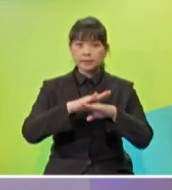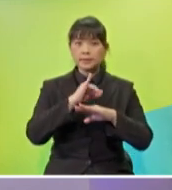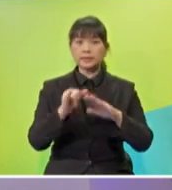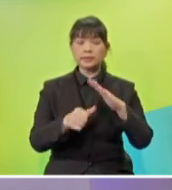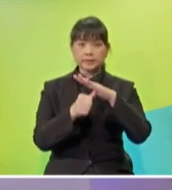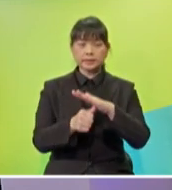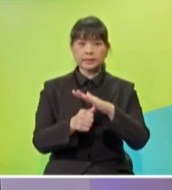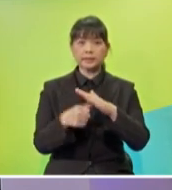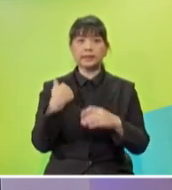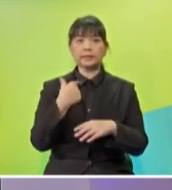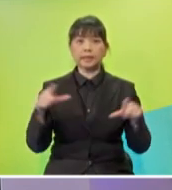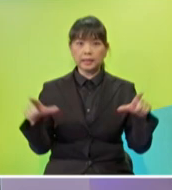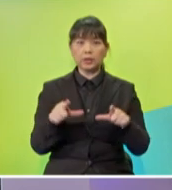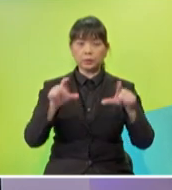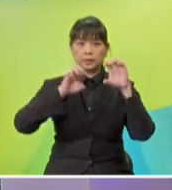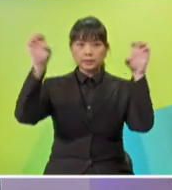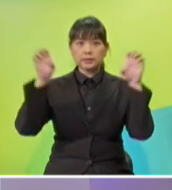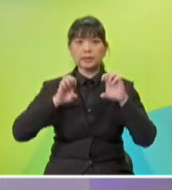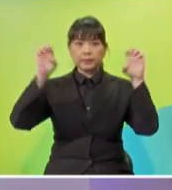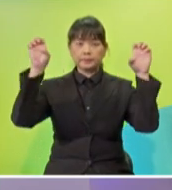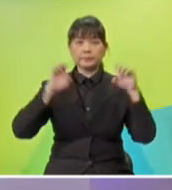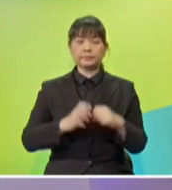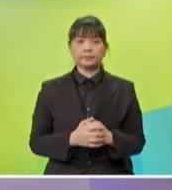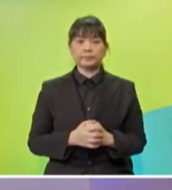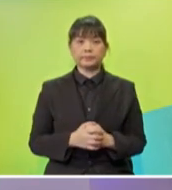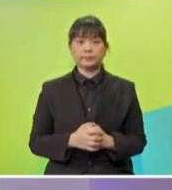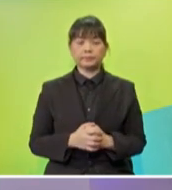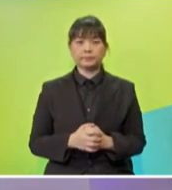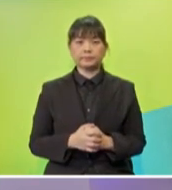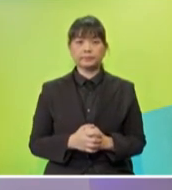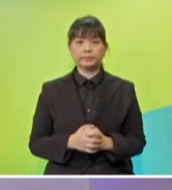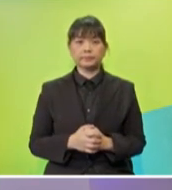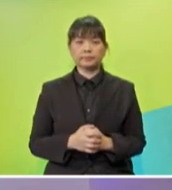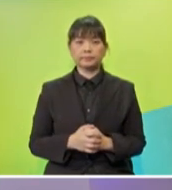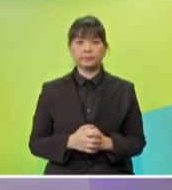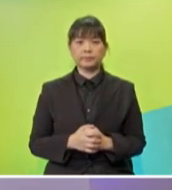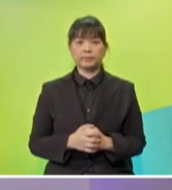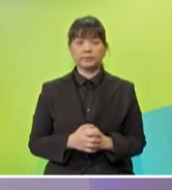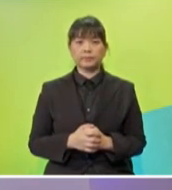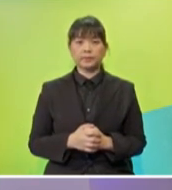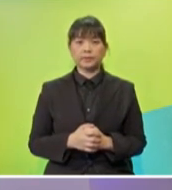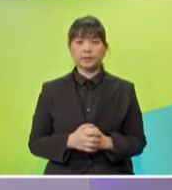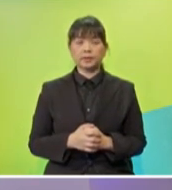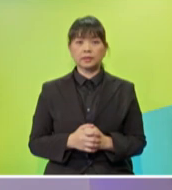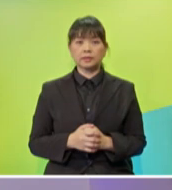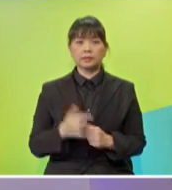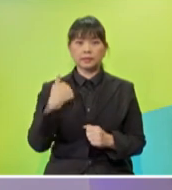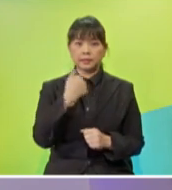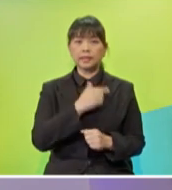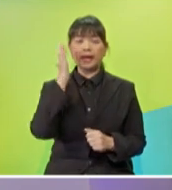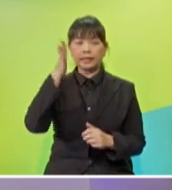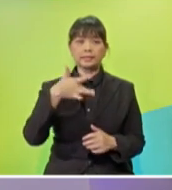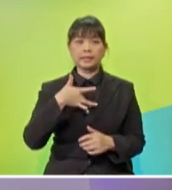gitu lakukan senang Nah kita lakukan senaman Kita buang toxi kita kita akan rasa